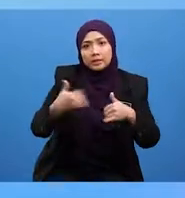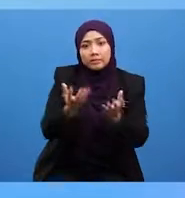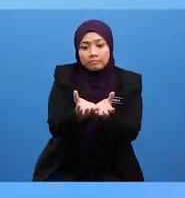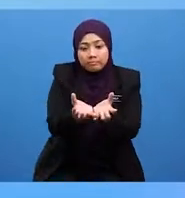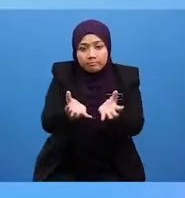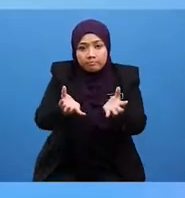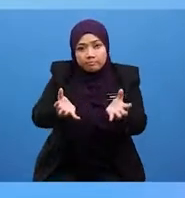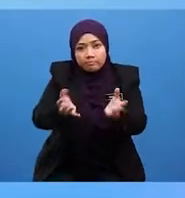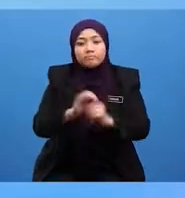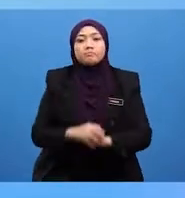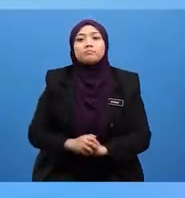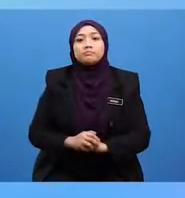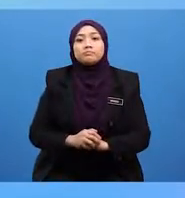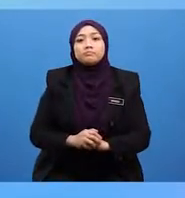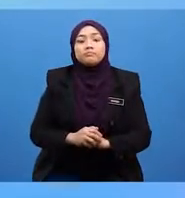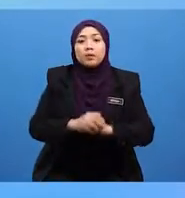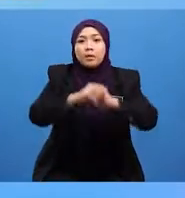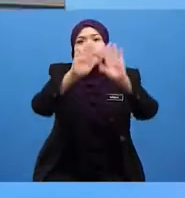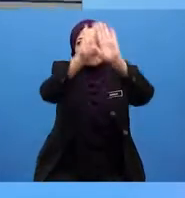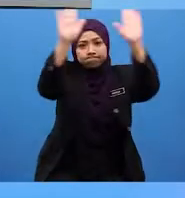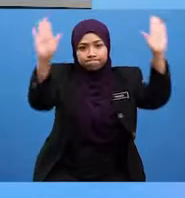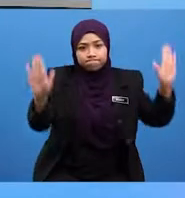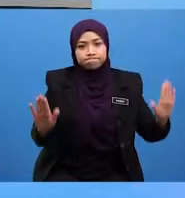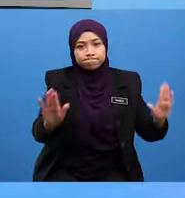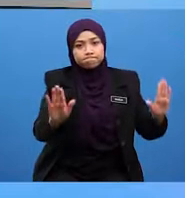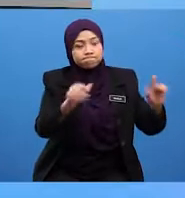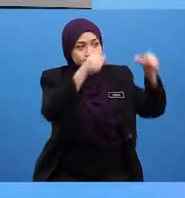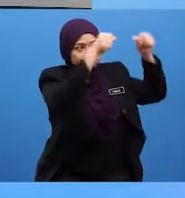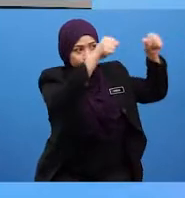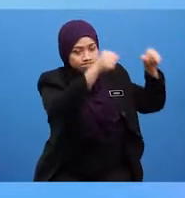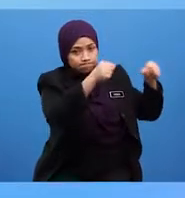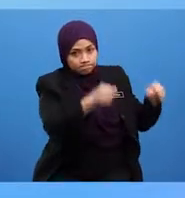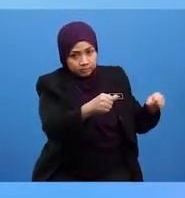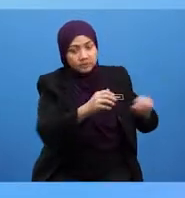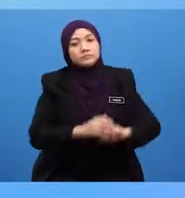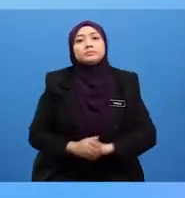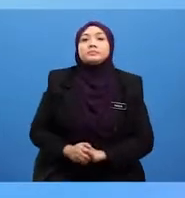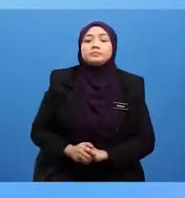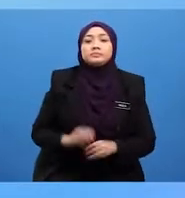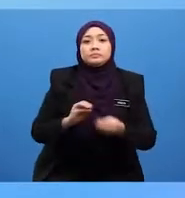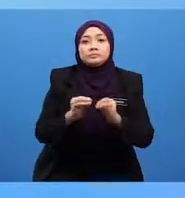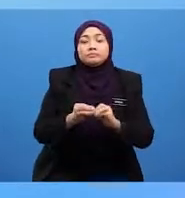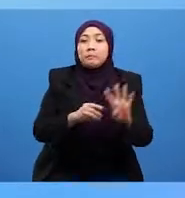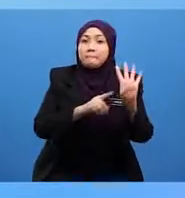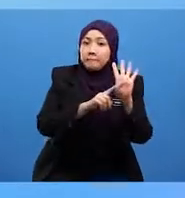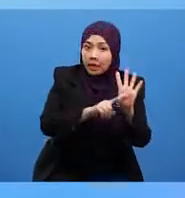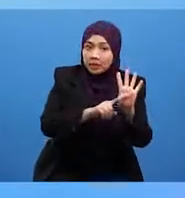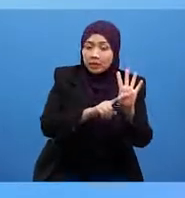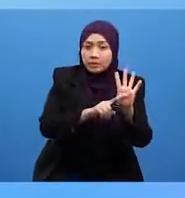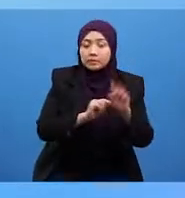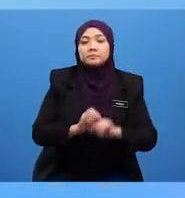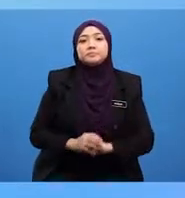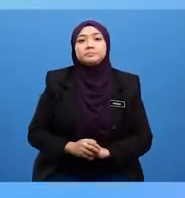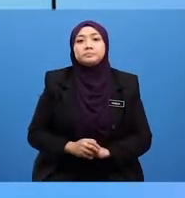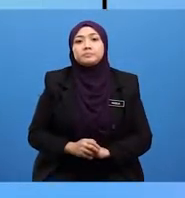petri, papan notis dan sebagainya. Contoh plastik yang keempat pula